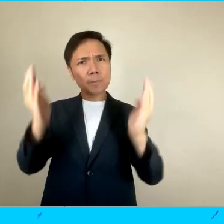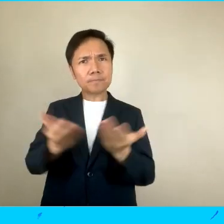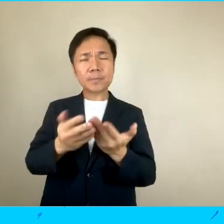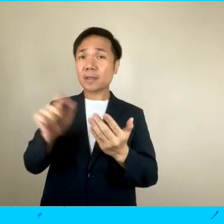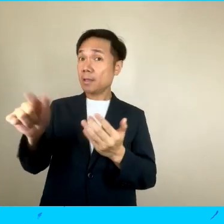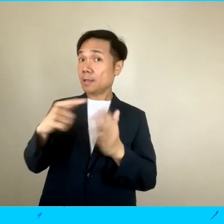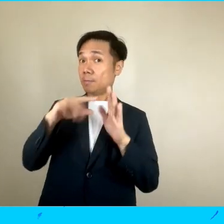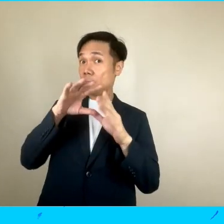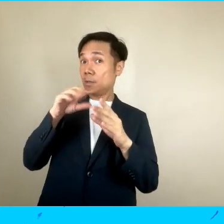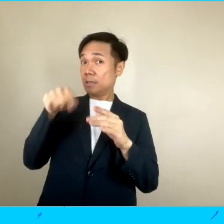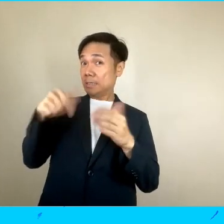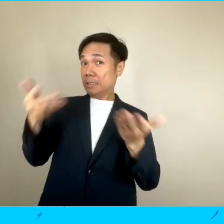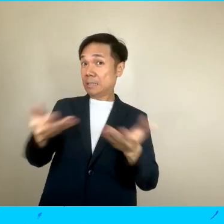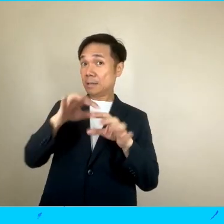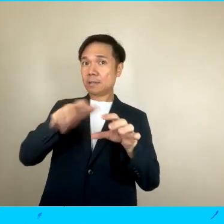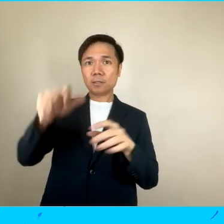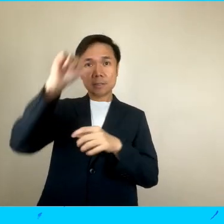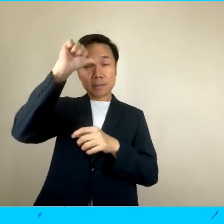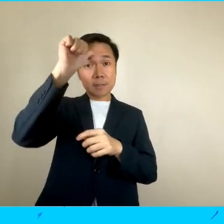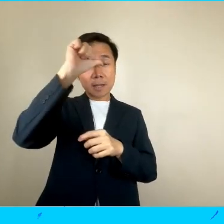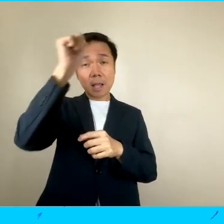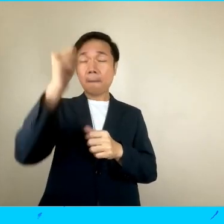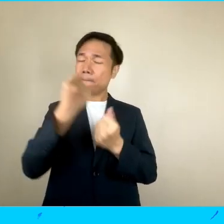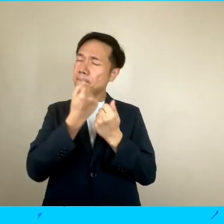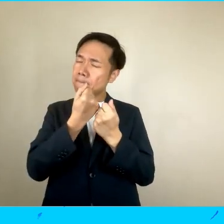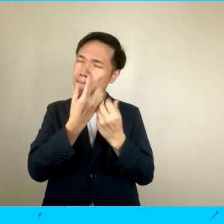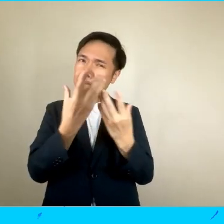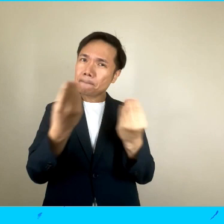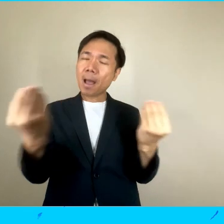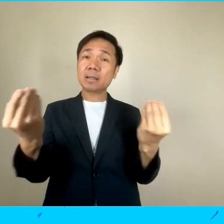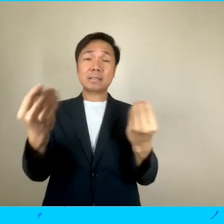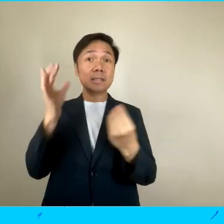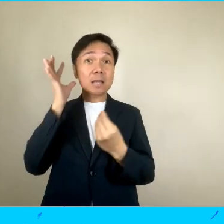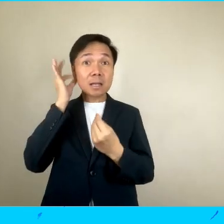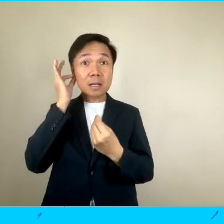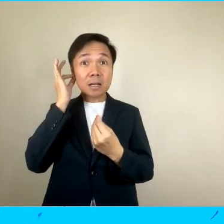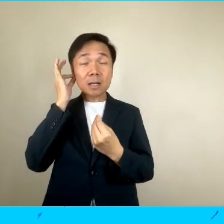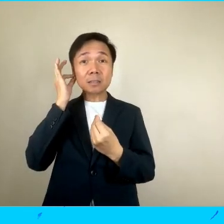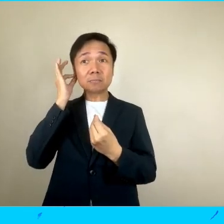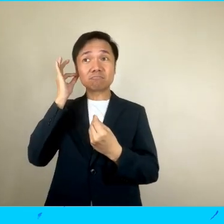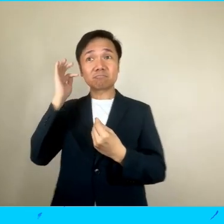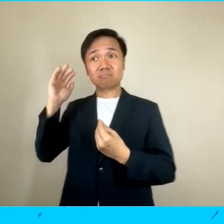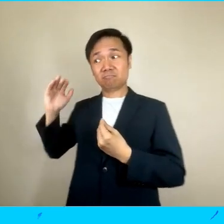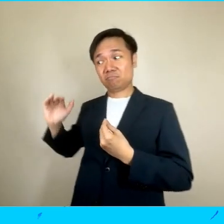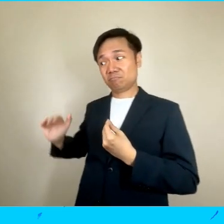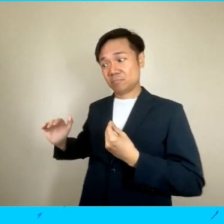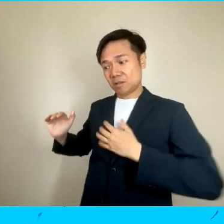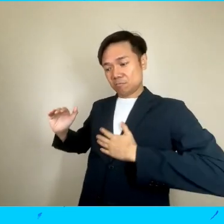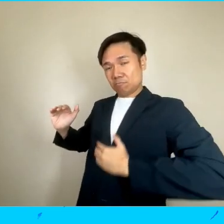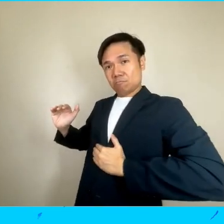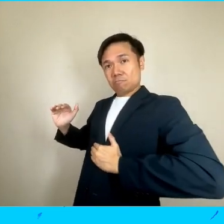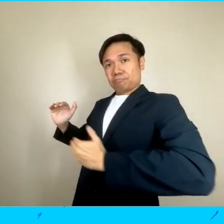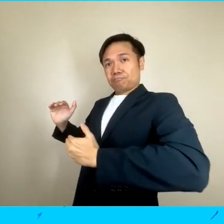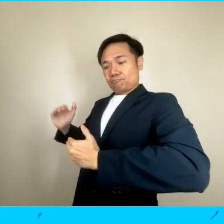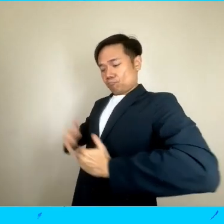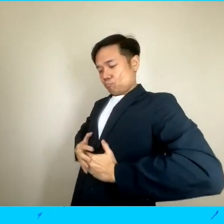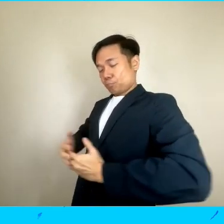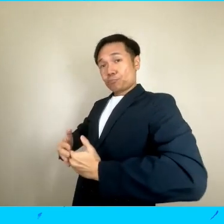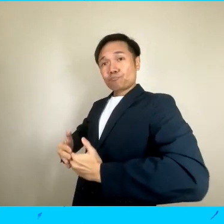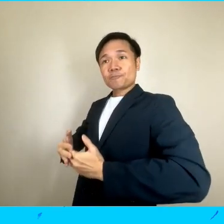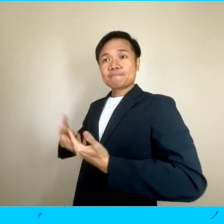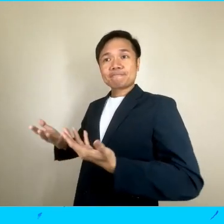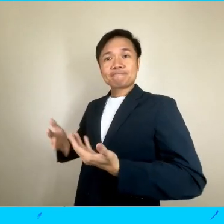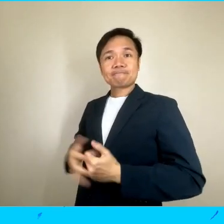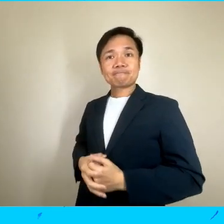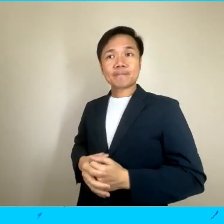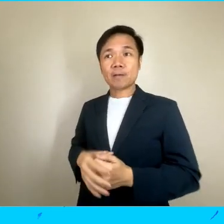donc, dans plusieurs parties du lieu, y compris en Inde, on a encore un numéro élevé de jeunes